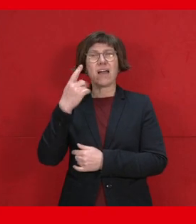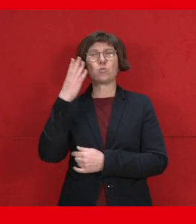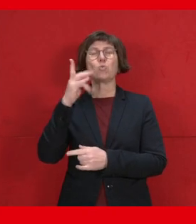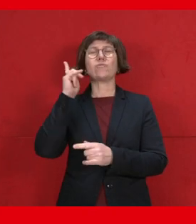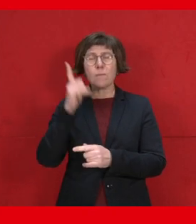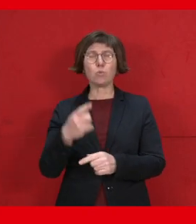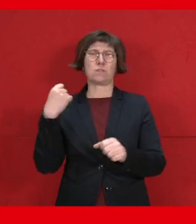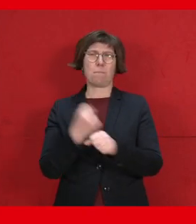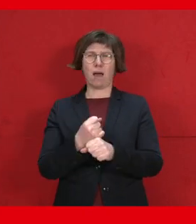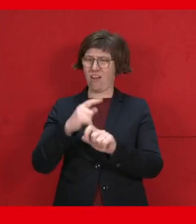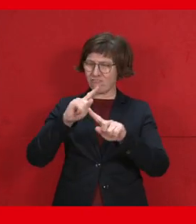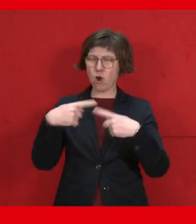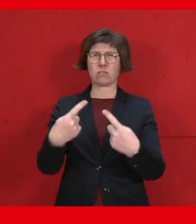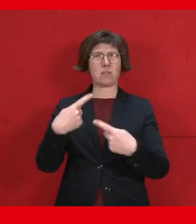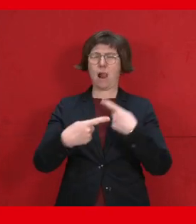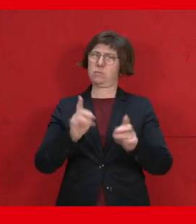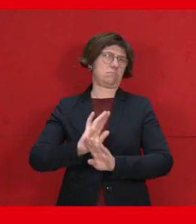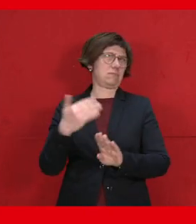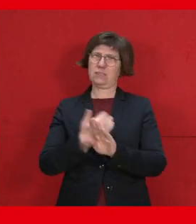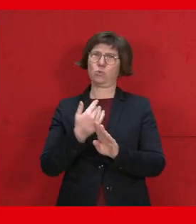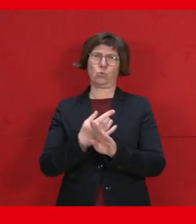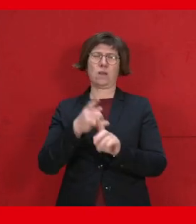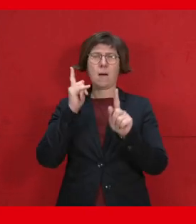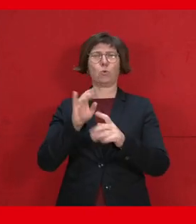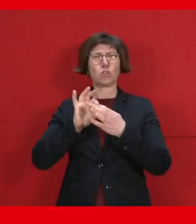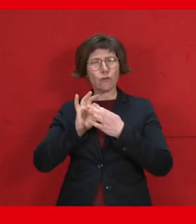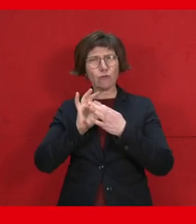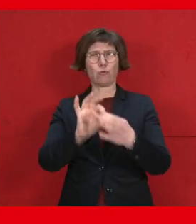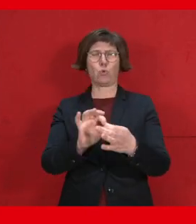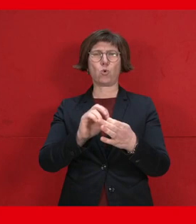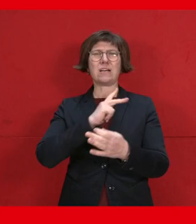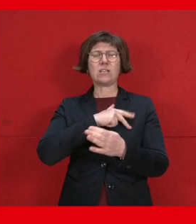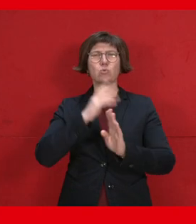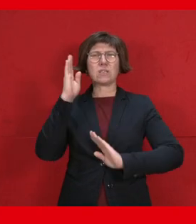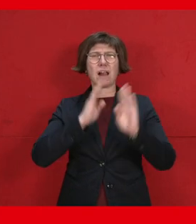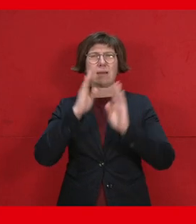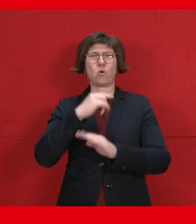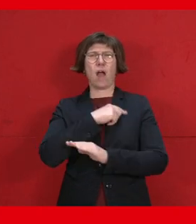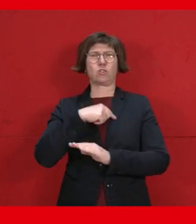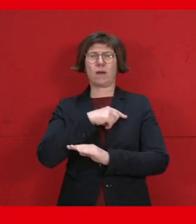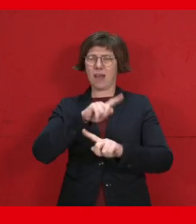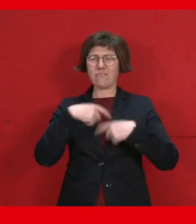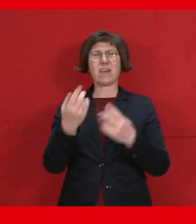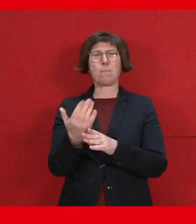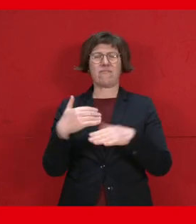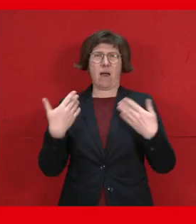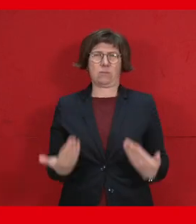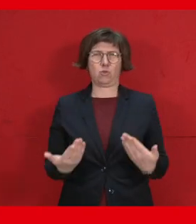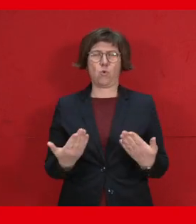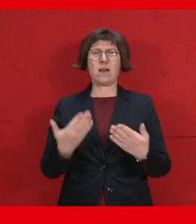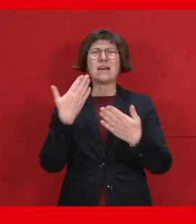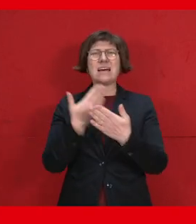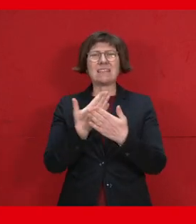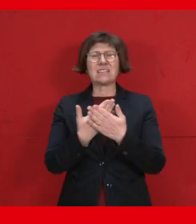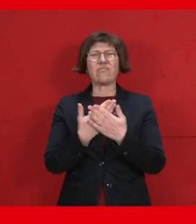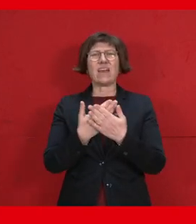gemacht werden. Sie kommt nicht von alleine. Sie ist eine Führungsaufgabe, um die wir uns als sozialdemokratische Partei auch bewerben. Und deshalb geht es darum,